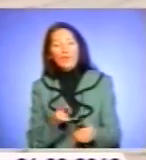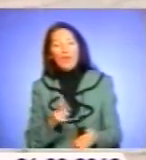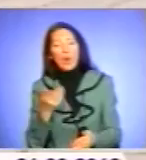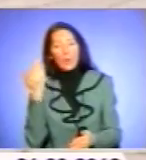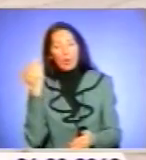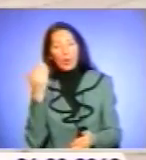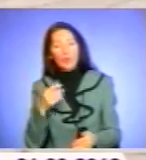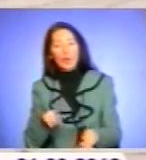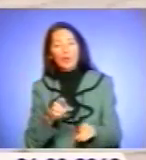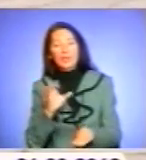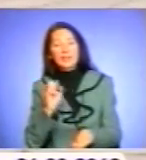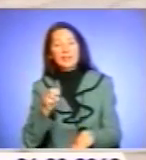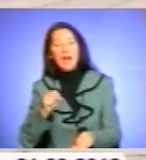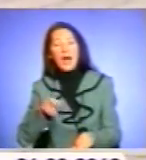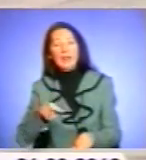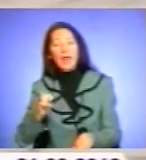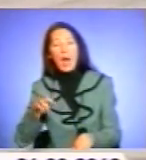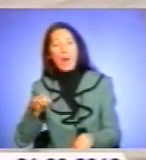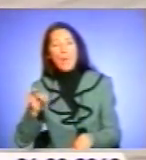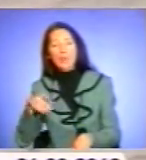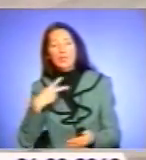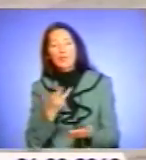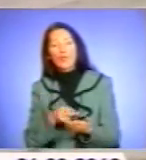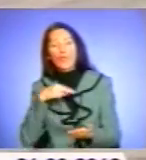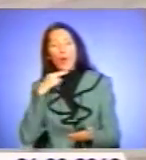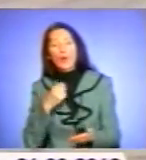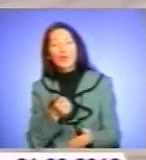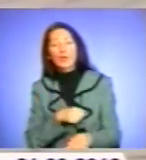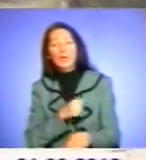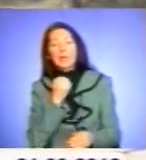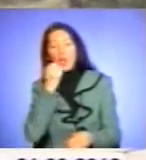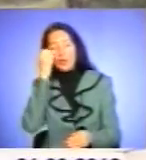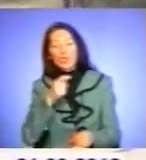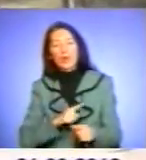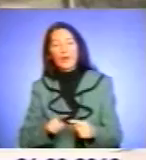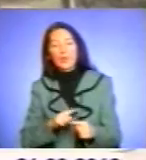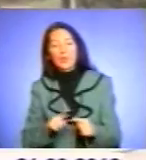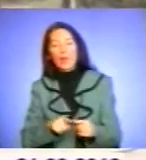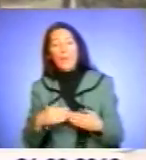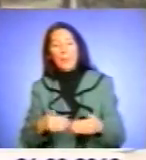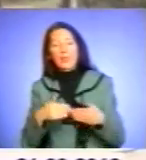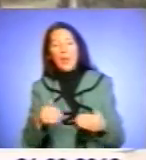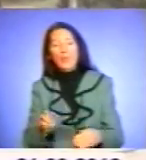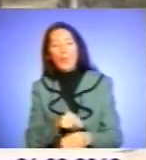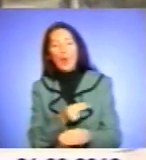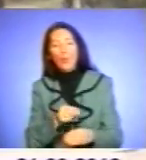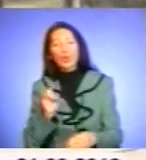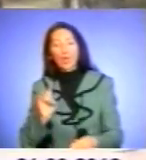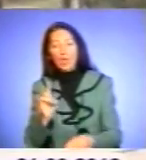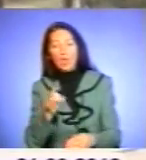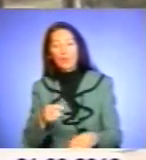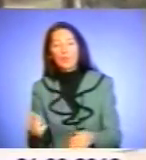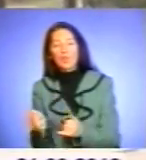Також Дмитро Саламатін звернув увагу на те, що завдяки високим темпам ремонту і модернізації літаків, а також системному забезпеченню